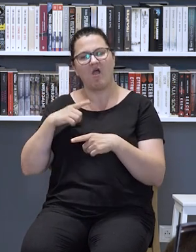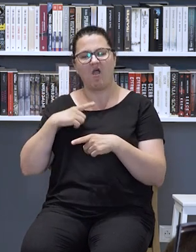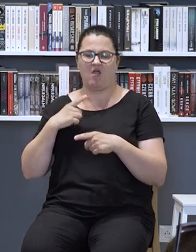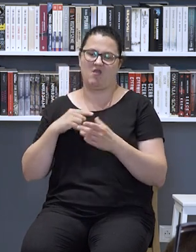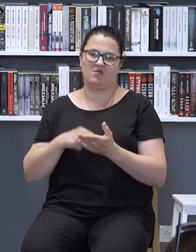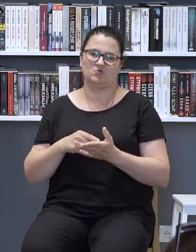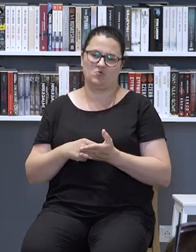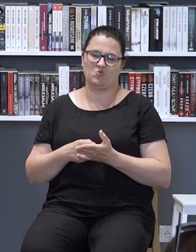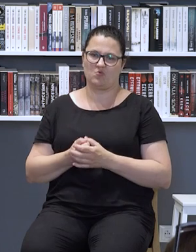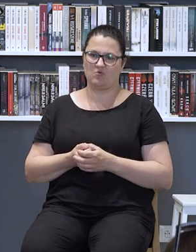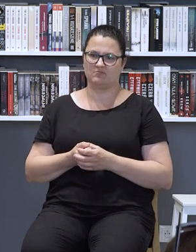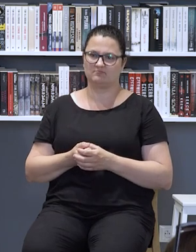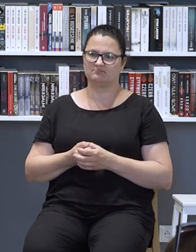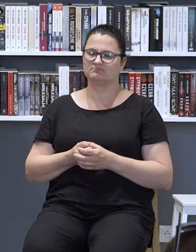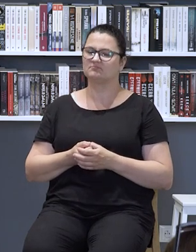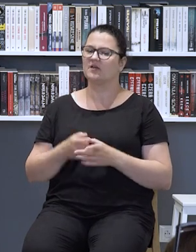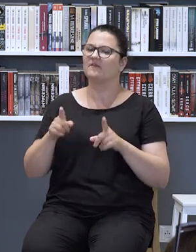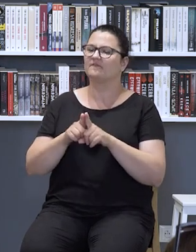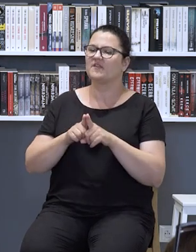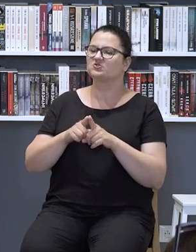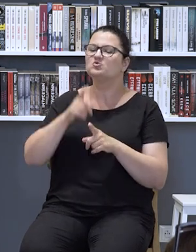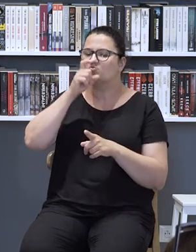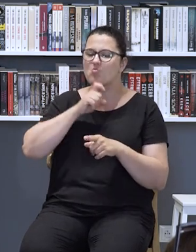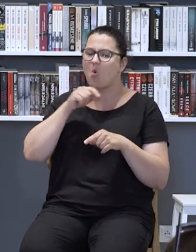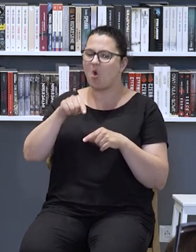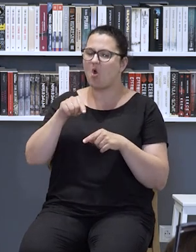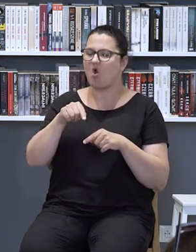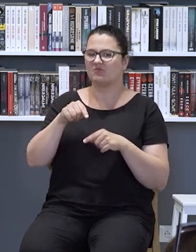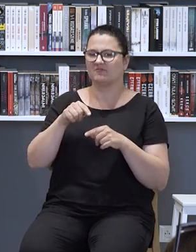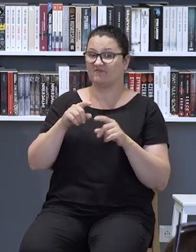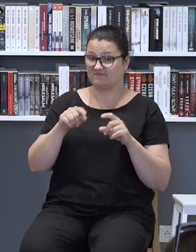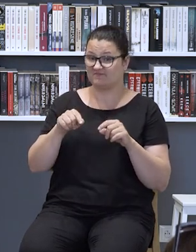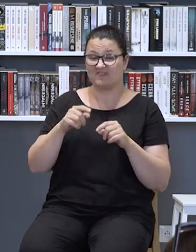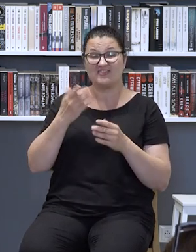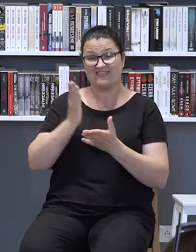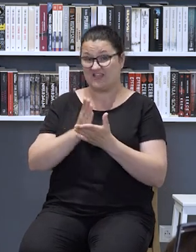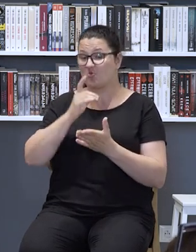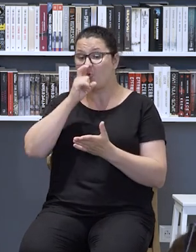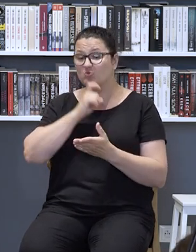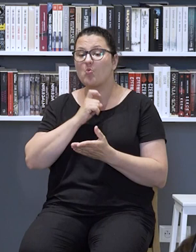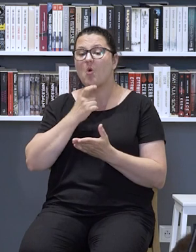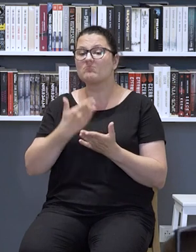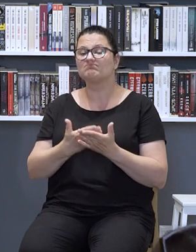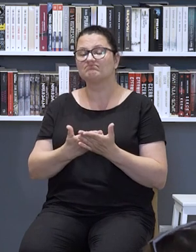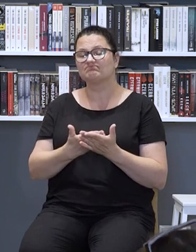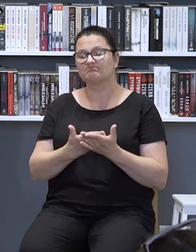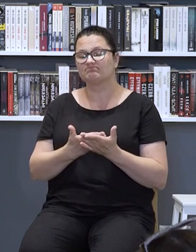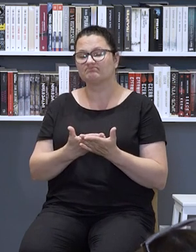No ale tak, to zresztą zło, które się tutaj wydarza, to nie jest tylko zło, które tworzy,